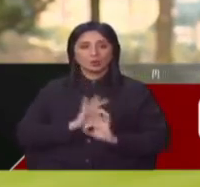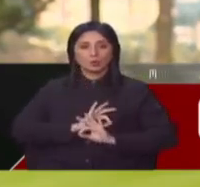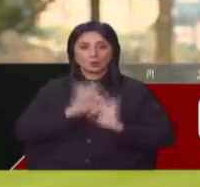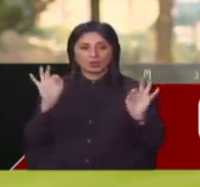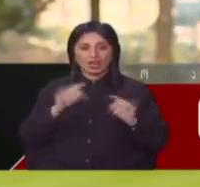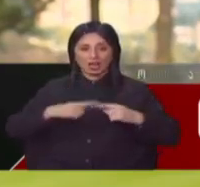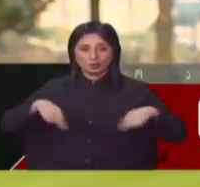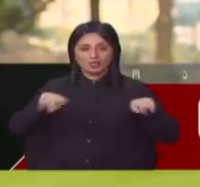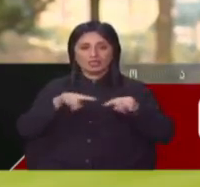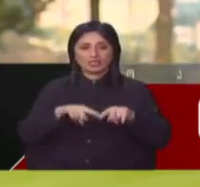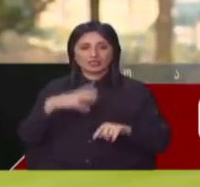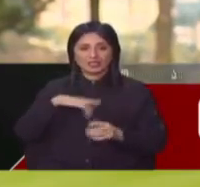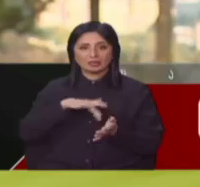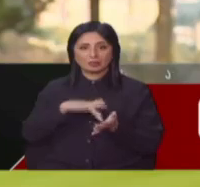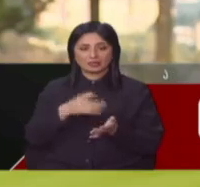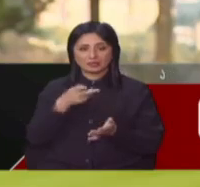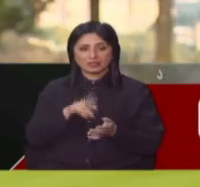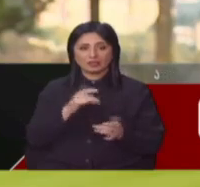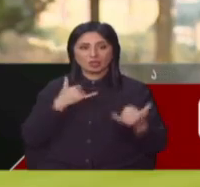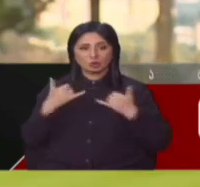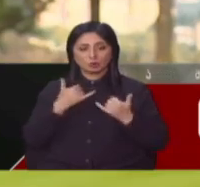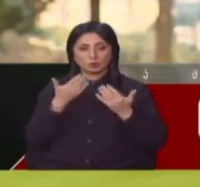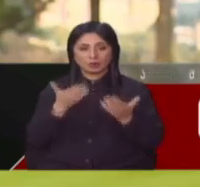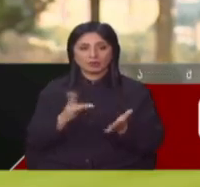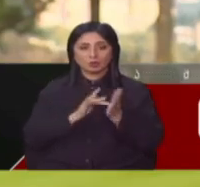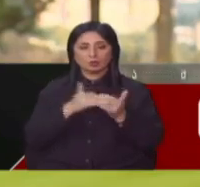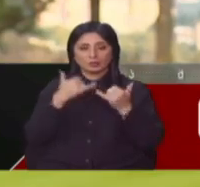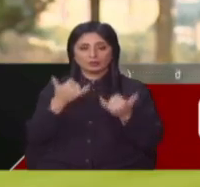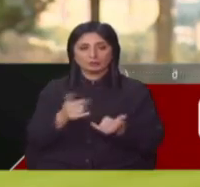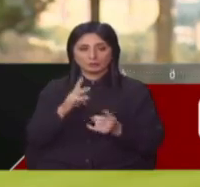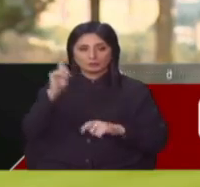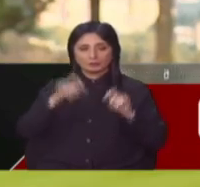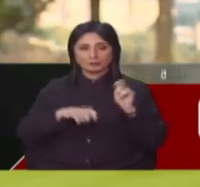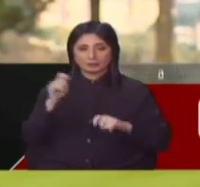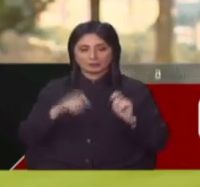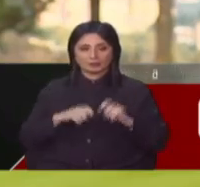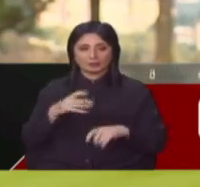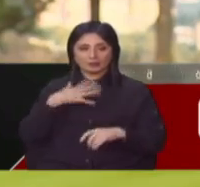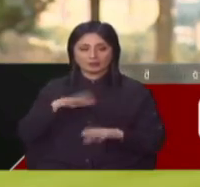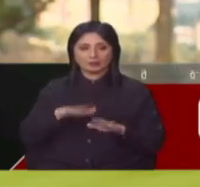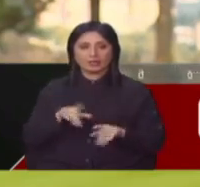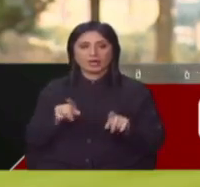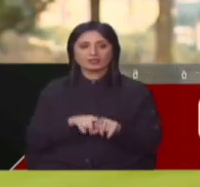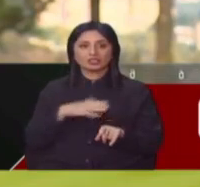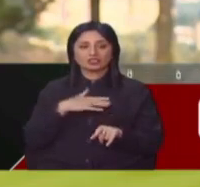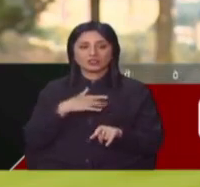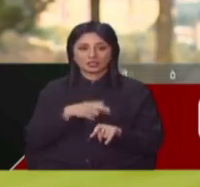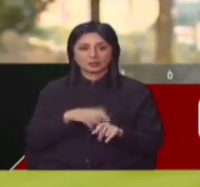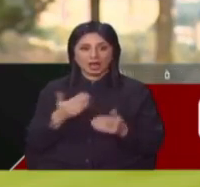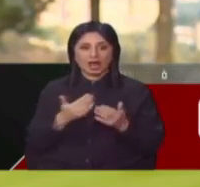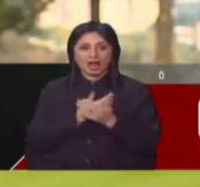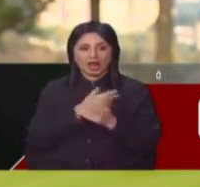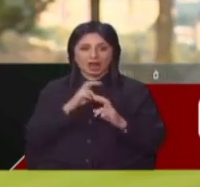უნიკალური სივრცე თბილისისთვის, სტუმრებისთვის, ტურისტებისთვის, რომლებიც ჩამოვლენ საქართველოში, ასევე ჩვენ მიგზავრეთ